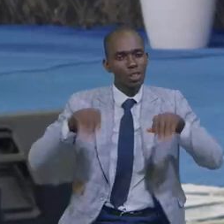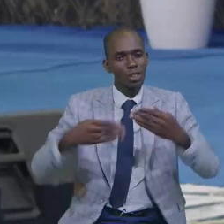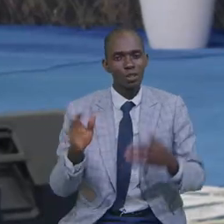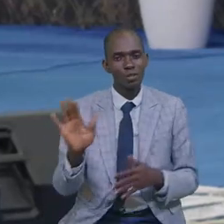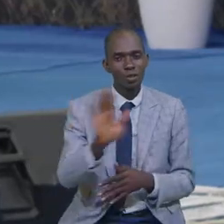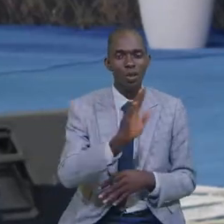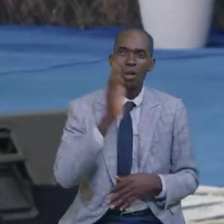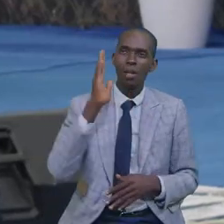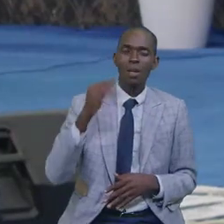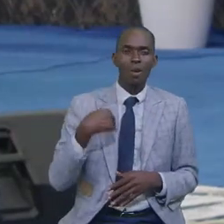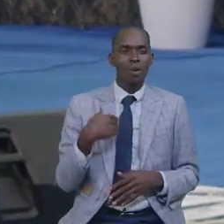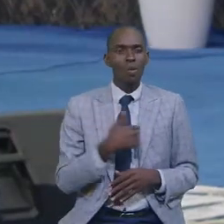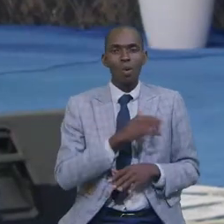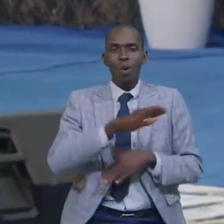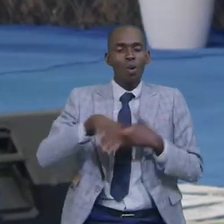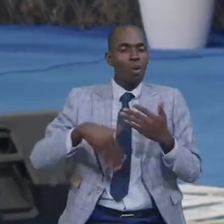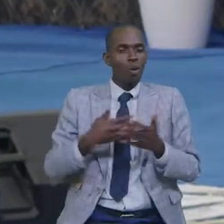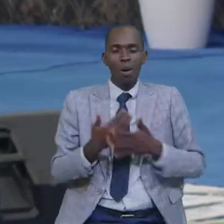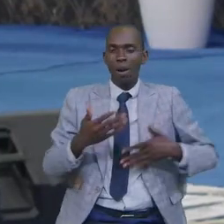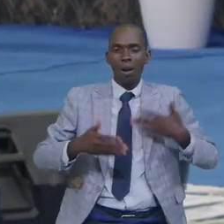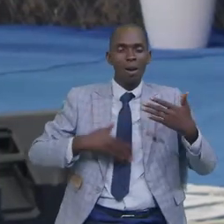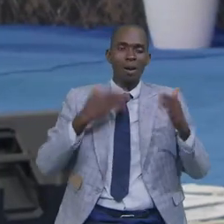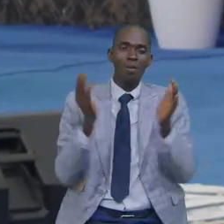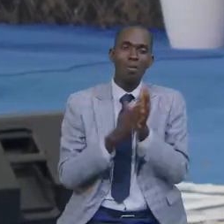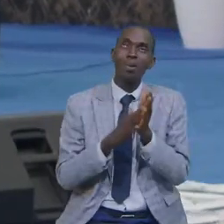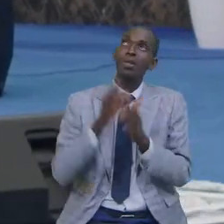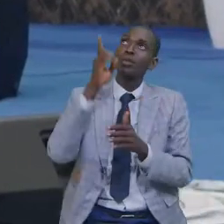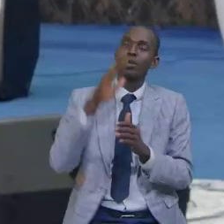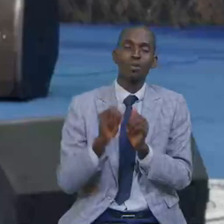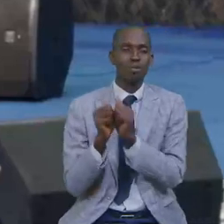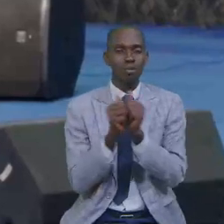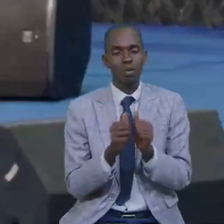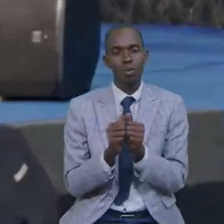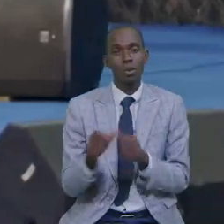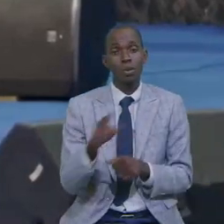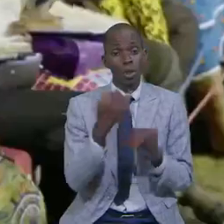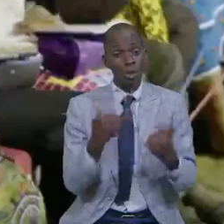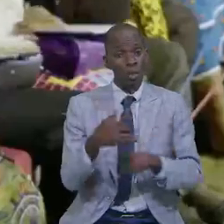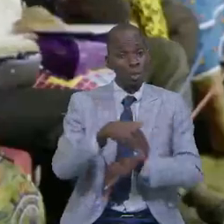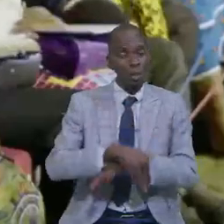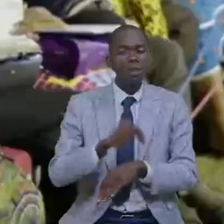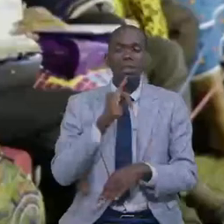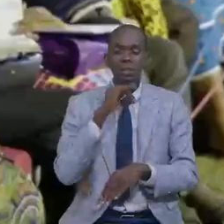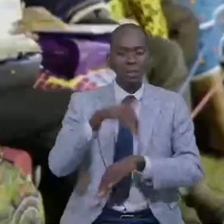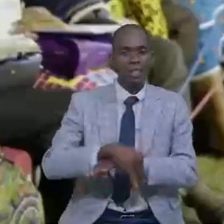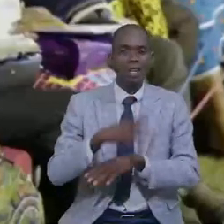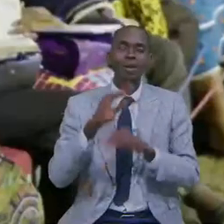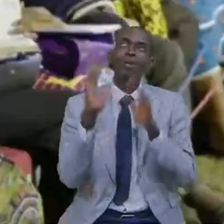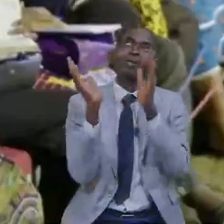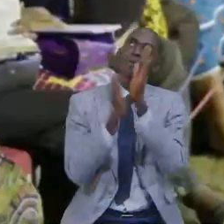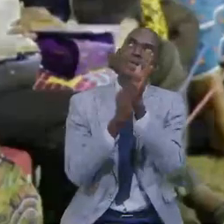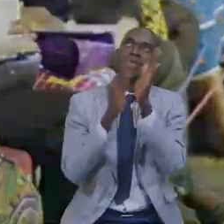et tu donnes ton témoignage que nous allons tous louer Dieu avec toi ce soir c'est la soirée de